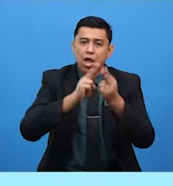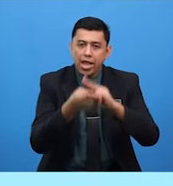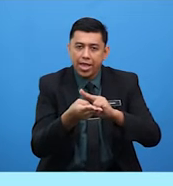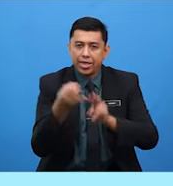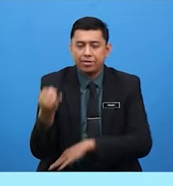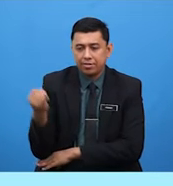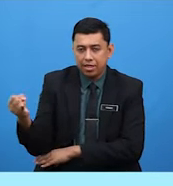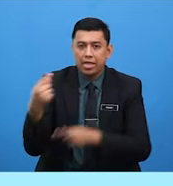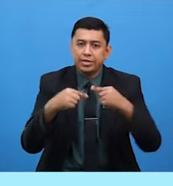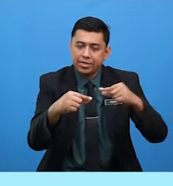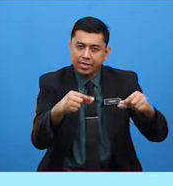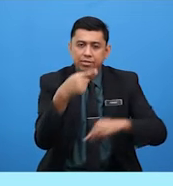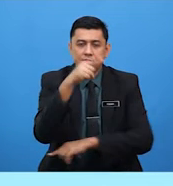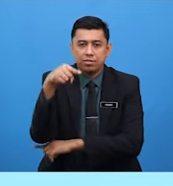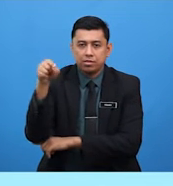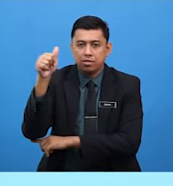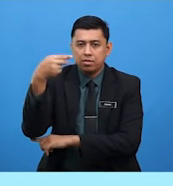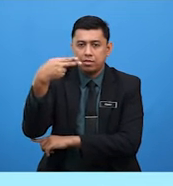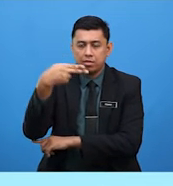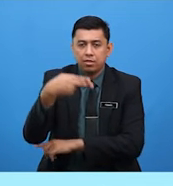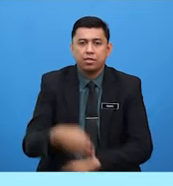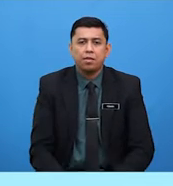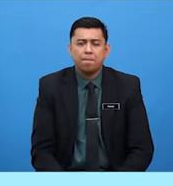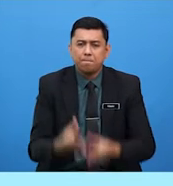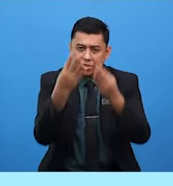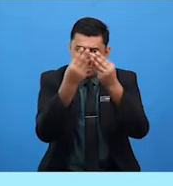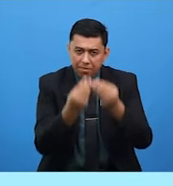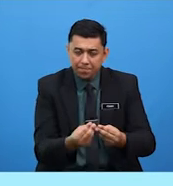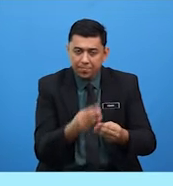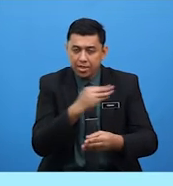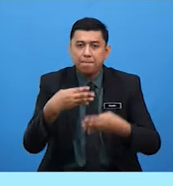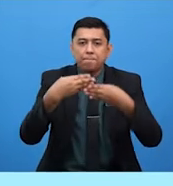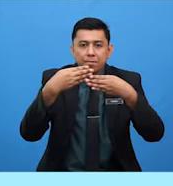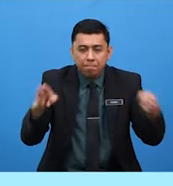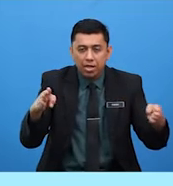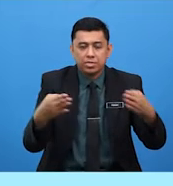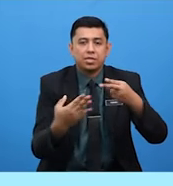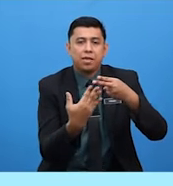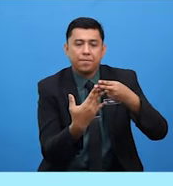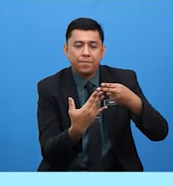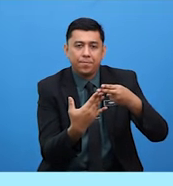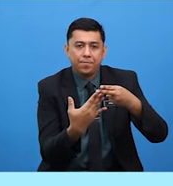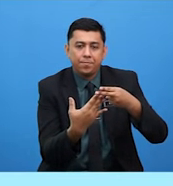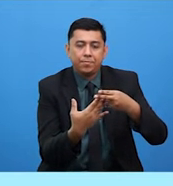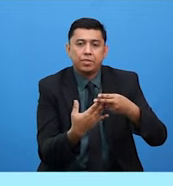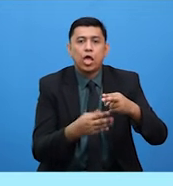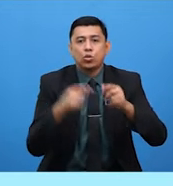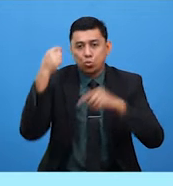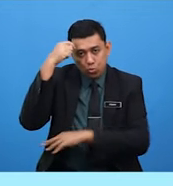segi pergerakan zara akibat daripada pengirapan dan pembebasan haba berdasarkan teori